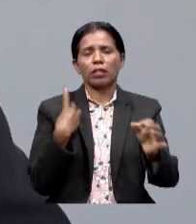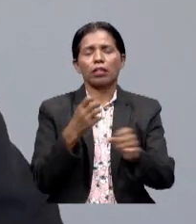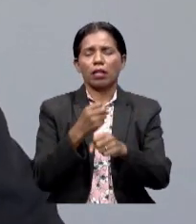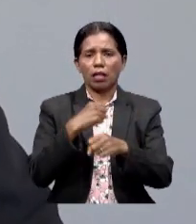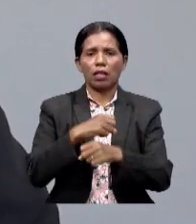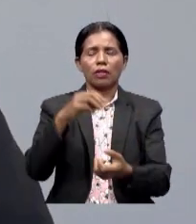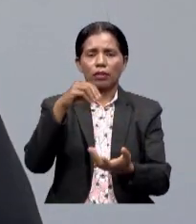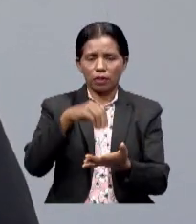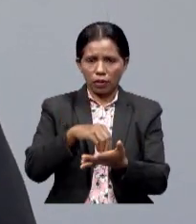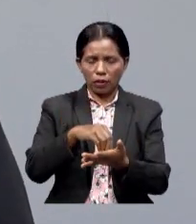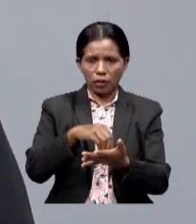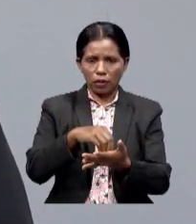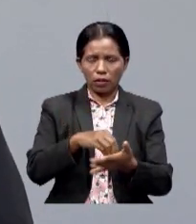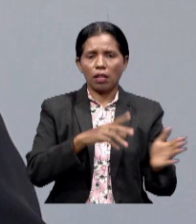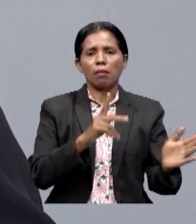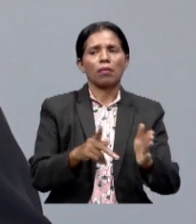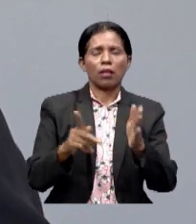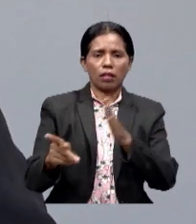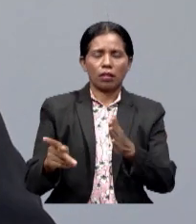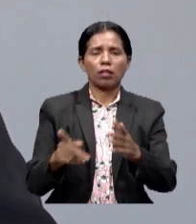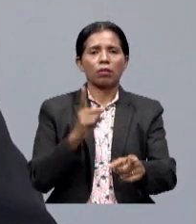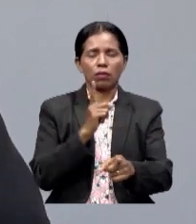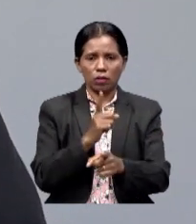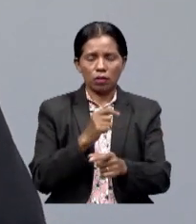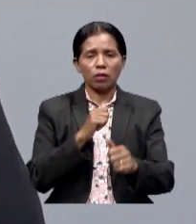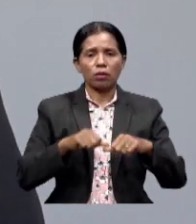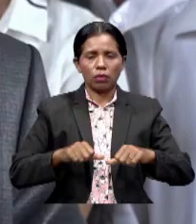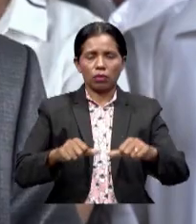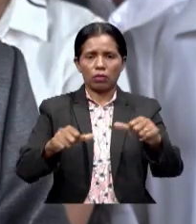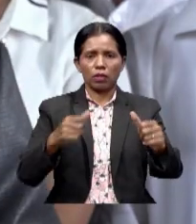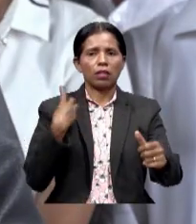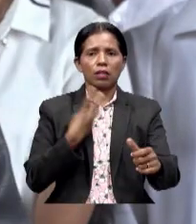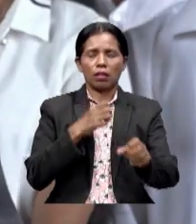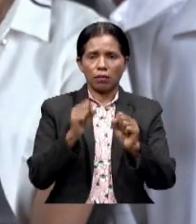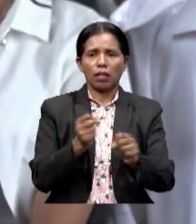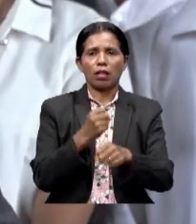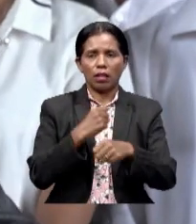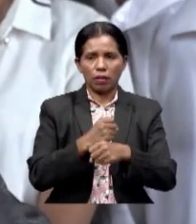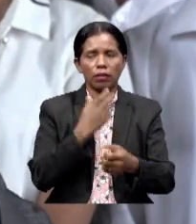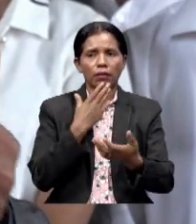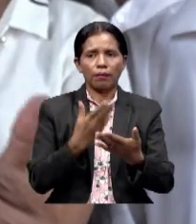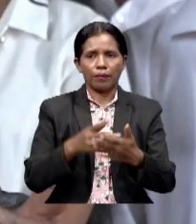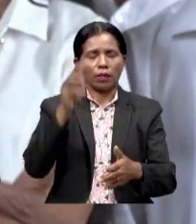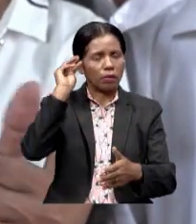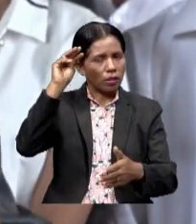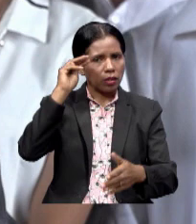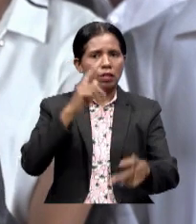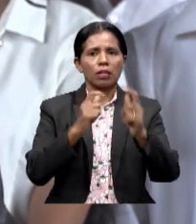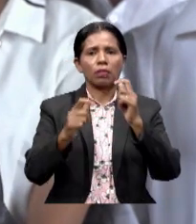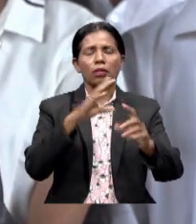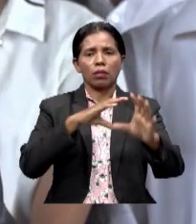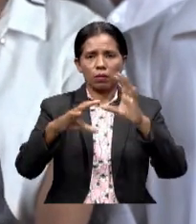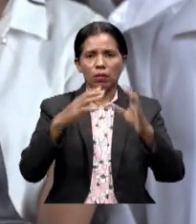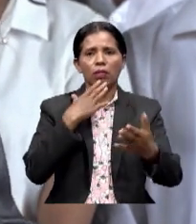tu ho plano integrado nih beker dengan lao nih. Pronto ita bel halu dia keliuta. Mas bem, foi na Lais, né? Ministro do Transporte e da Comunicação,